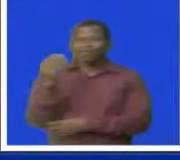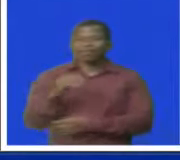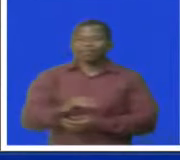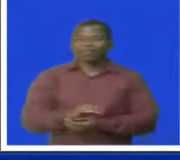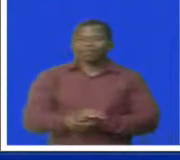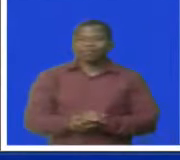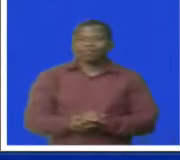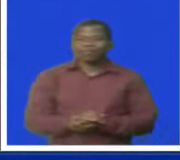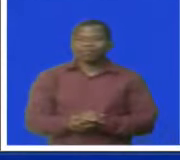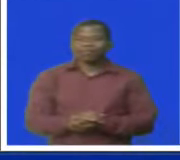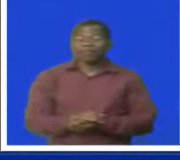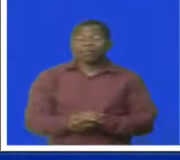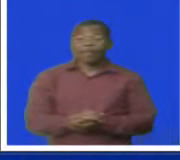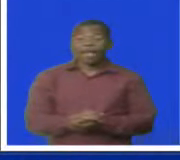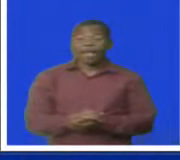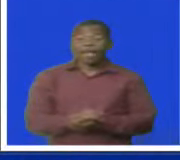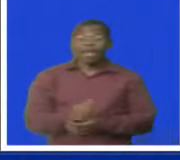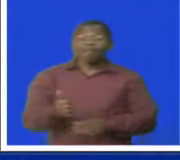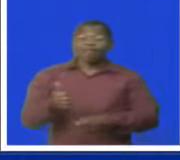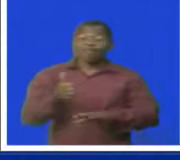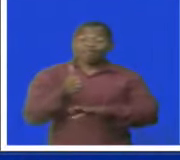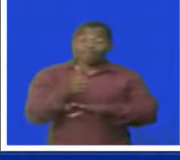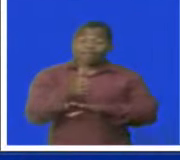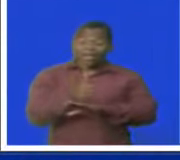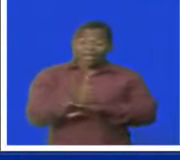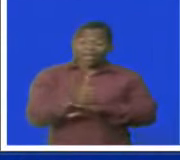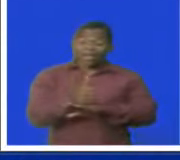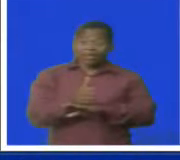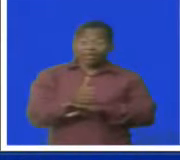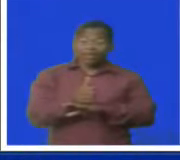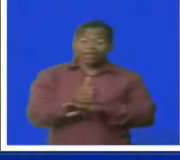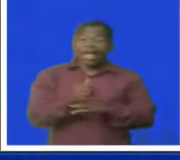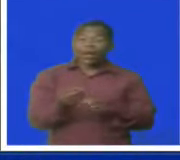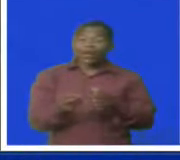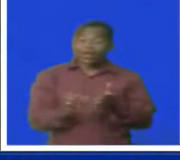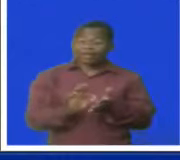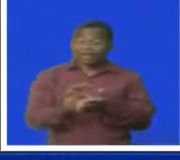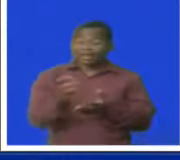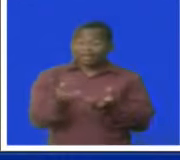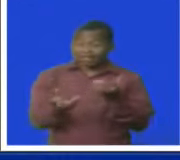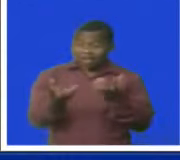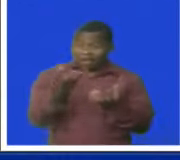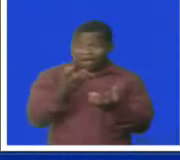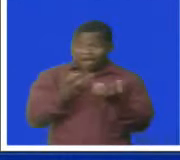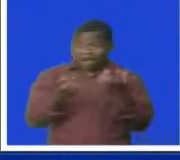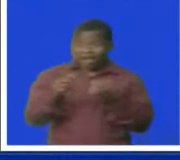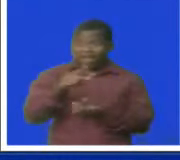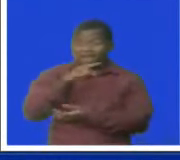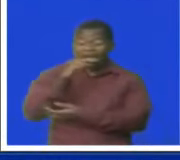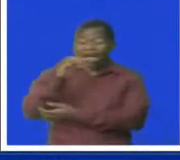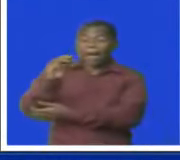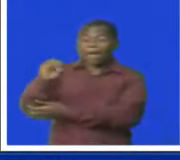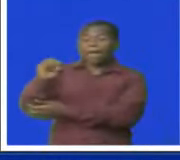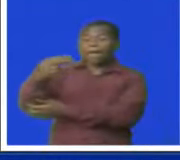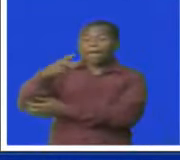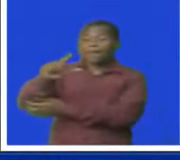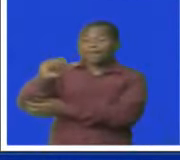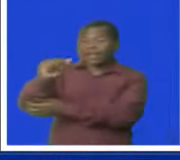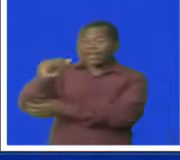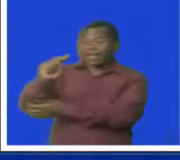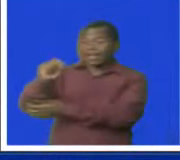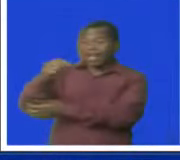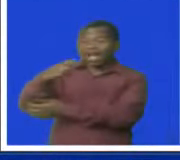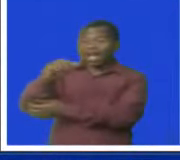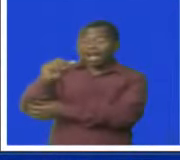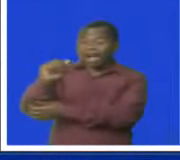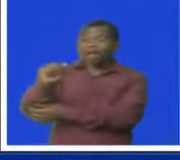semhlaba ingwenyama inkhosi imswati wesithathu ekukhombisa luthando lelunayo ngale tipho letiphathisa liphini landvunankulu